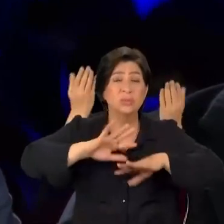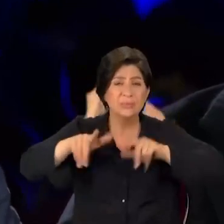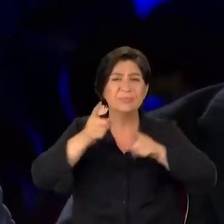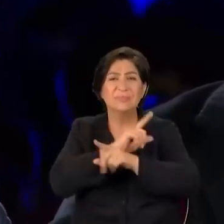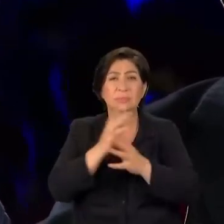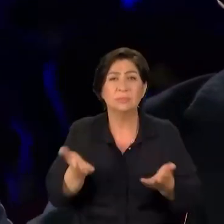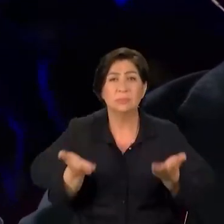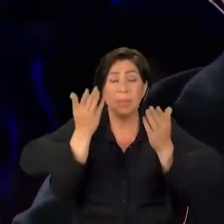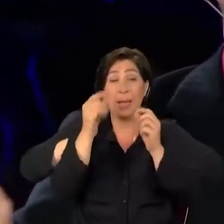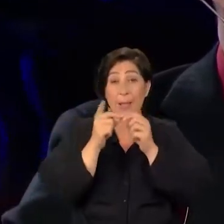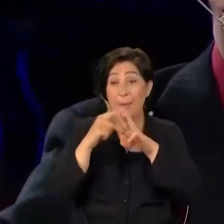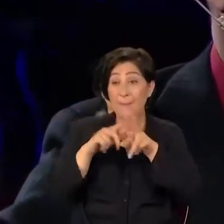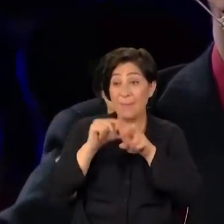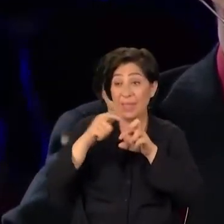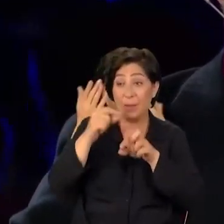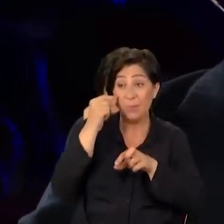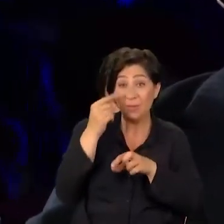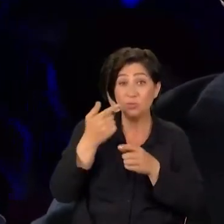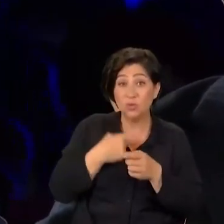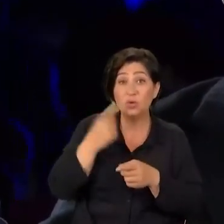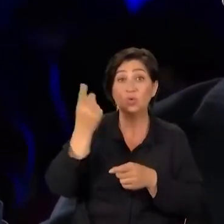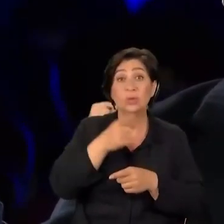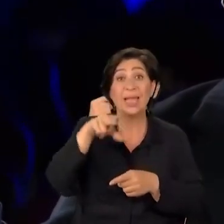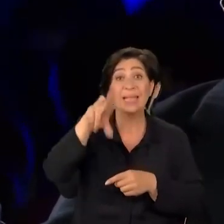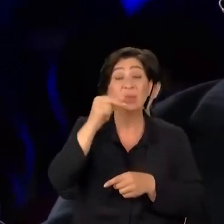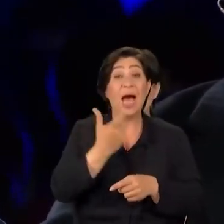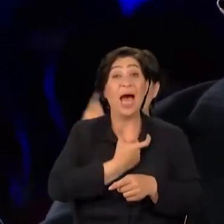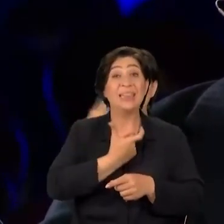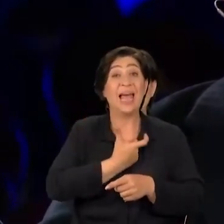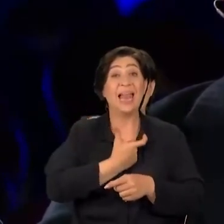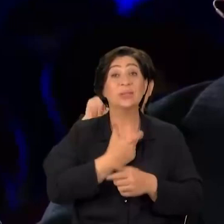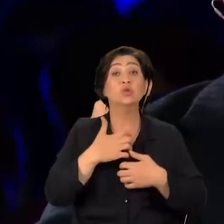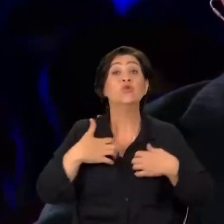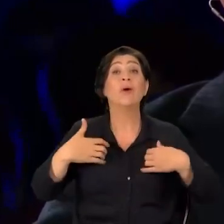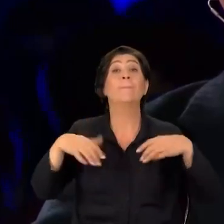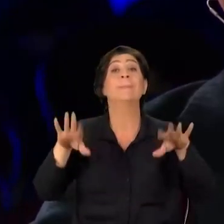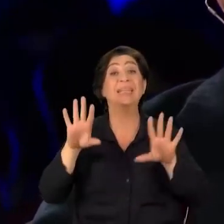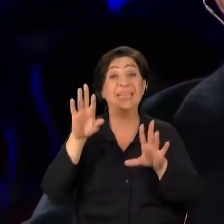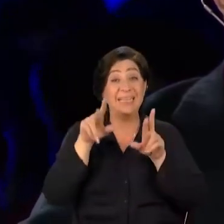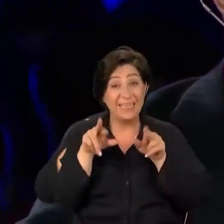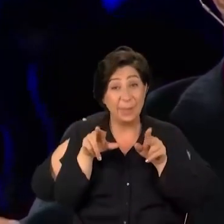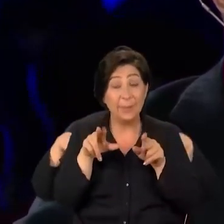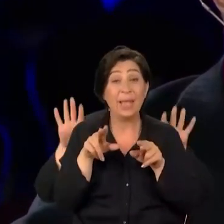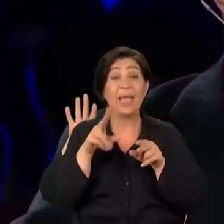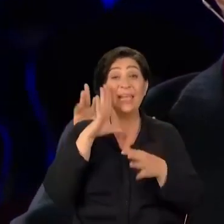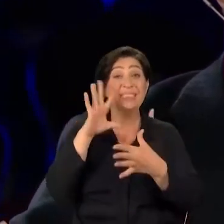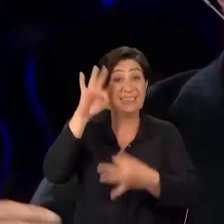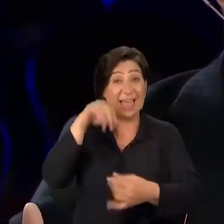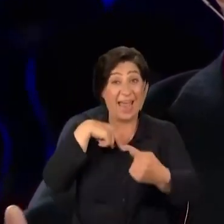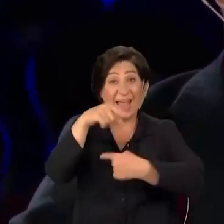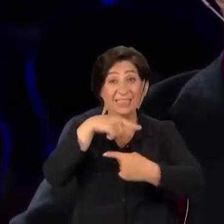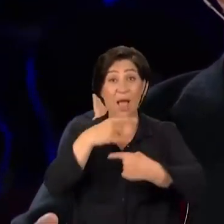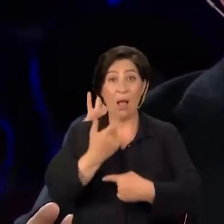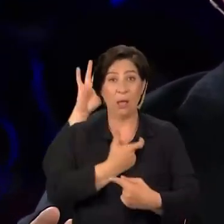artıyor. Az önce Bekir arkadaşın söylediği şey, %70'i artık Türkiye'de adalet sistemine güvenmediği gibi insanlar